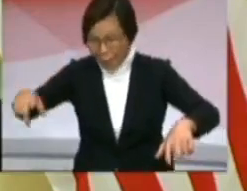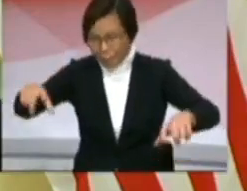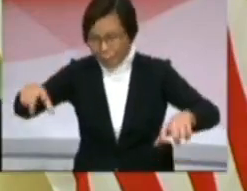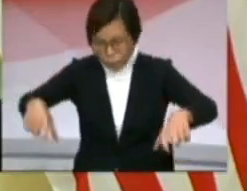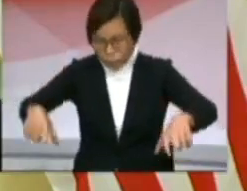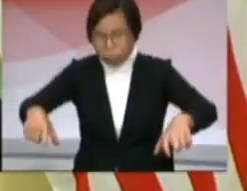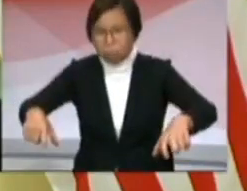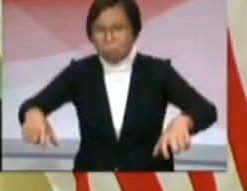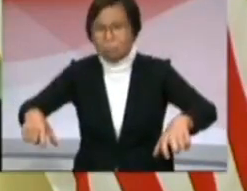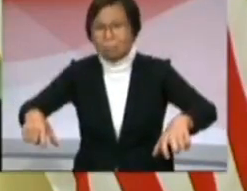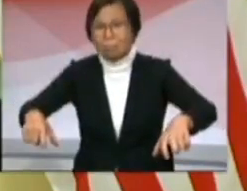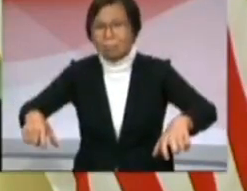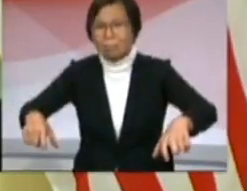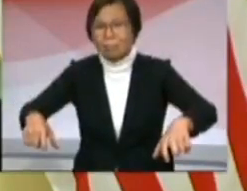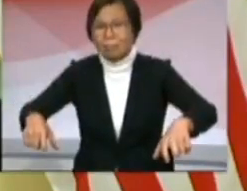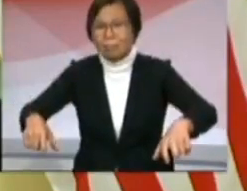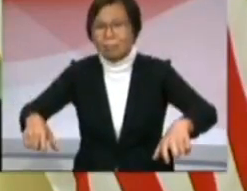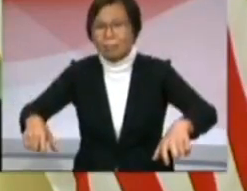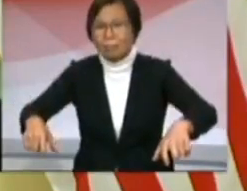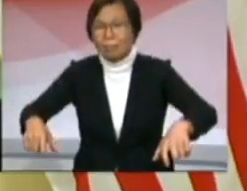PKPP